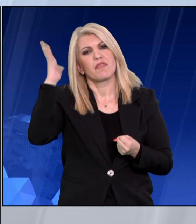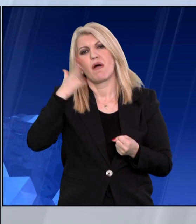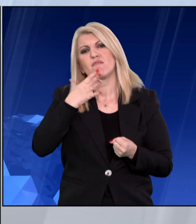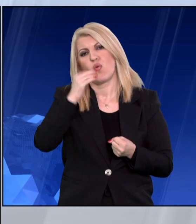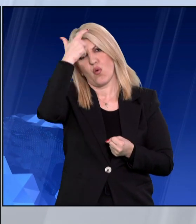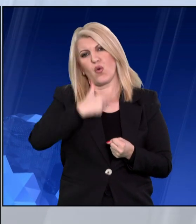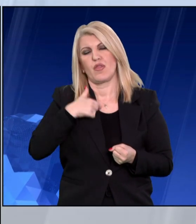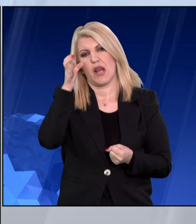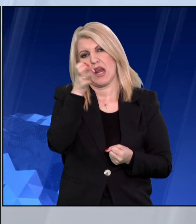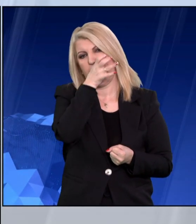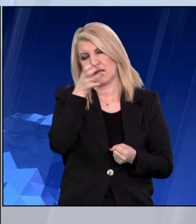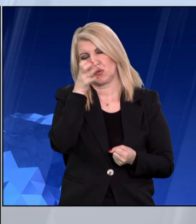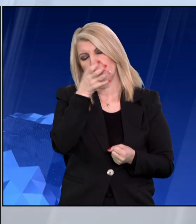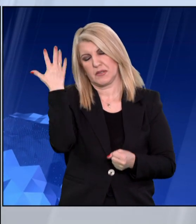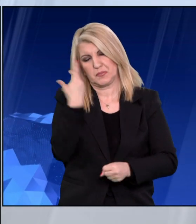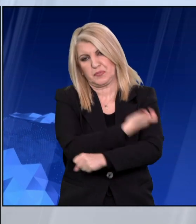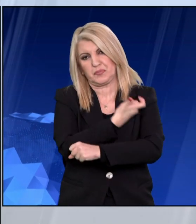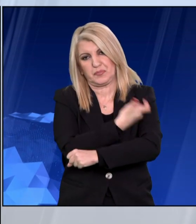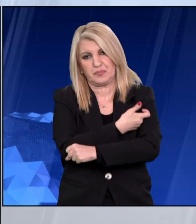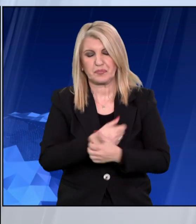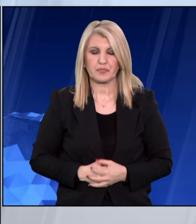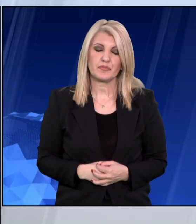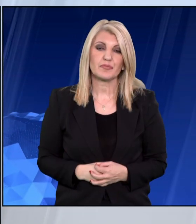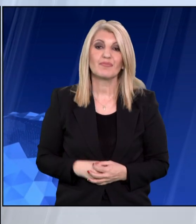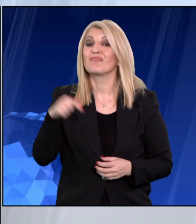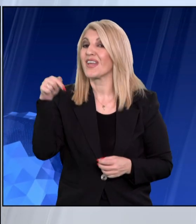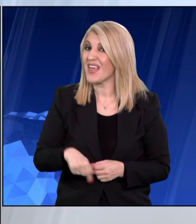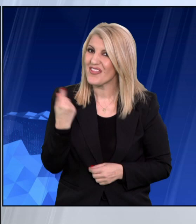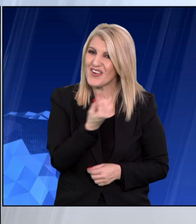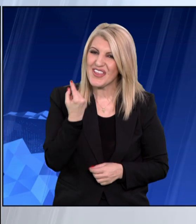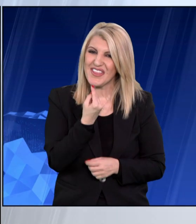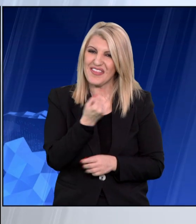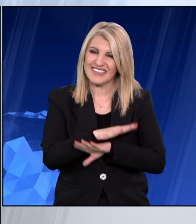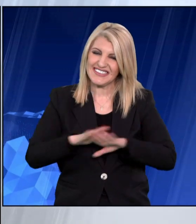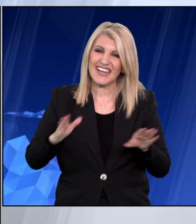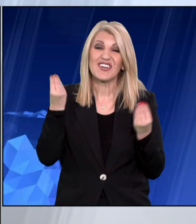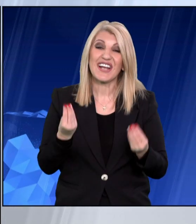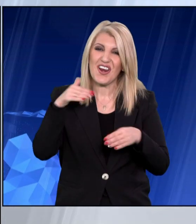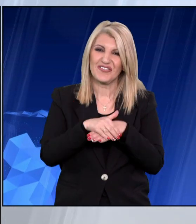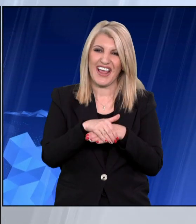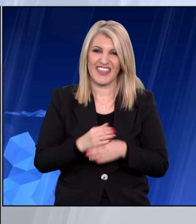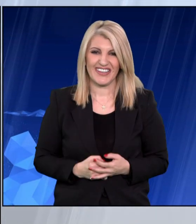ουσιών στο σημείο αυτό κυρίες και κύριοι το δελτίο μας ολοκληρώθηκε να έχετε ένα όμορφο